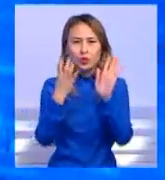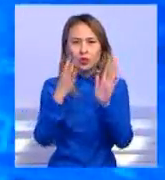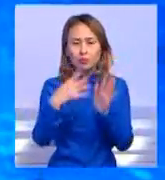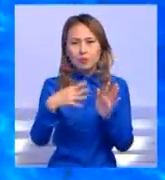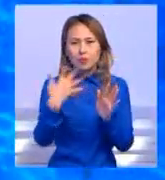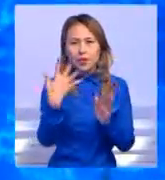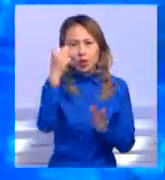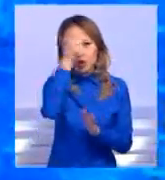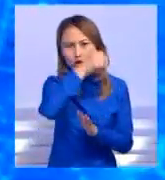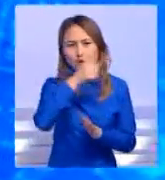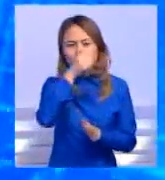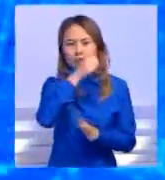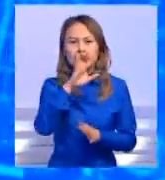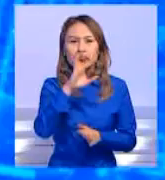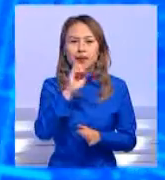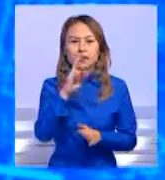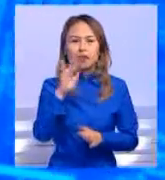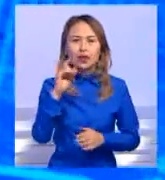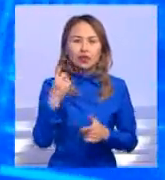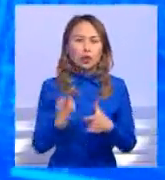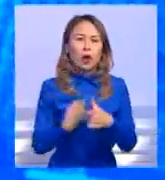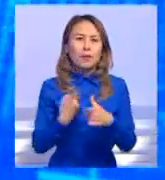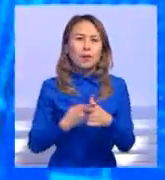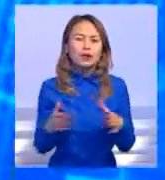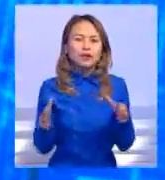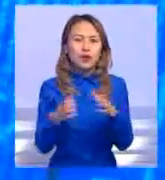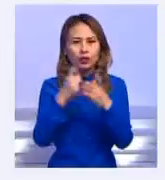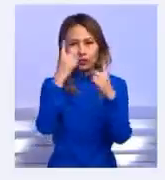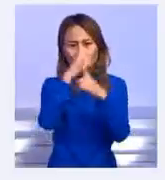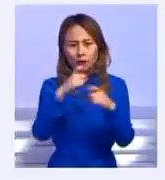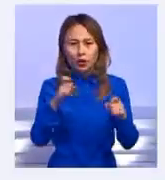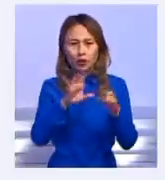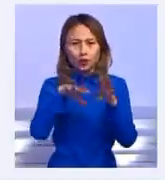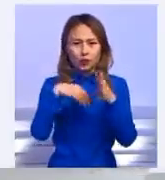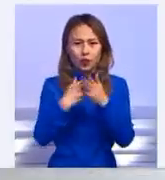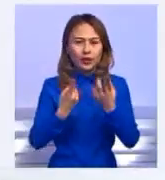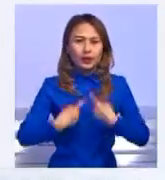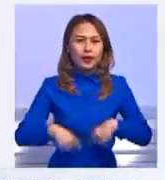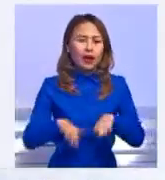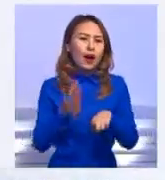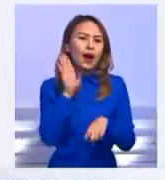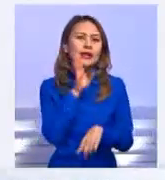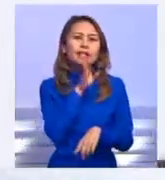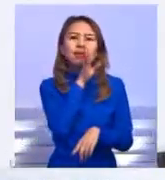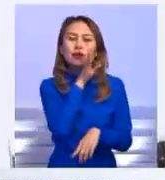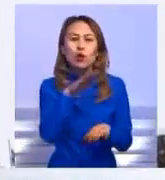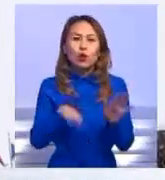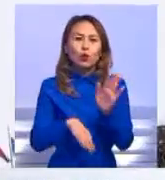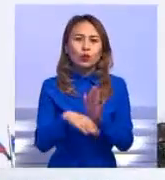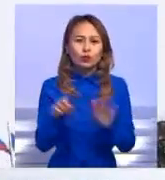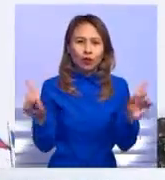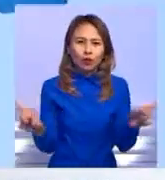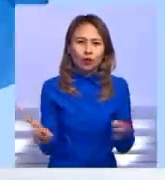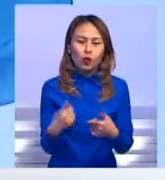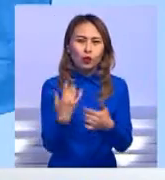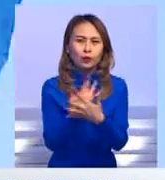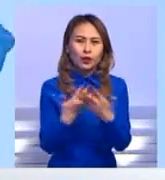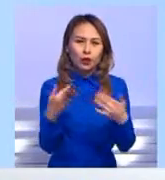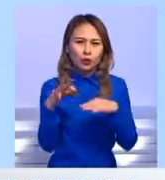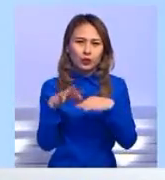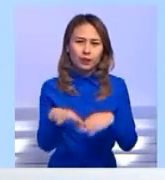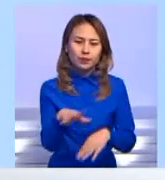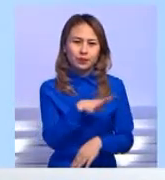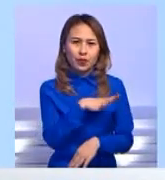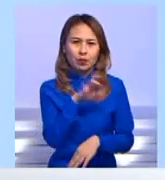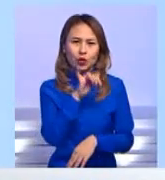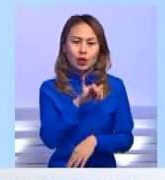жылы Сан-Францискода қабылданған Біріккен ұлттар ұйымының жарлығы болды. Содан бері ұйым әйелдердің деңгейін жақсарту үшін түрлі форумдар